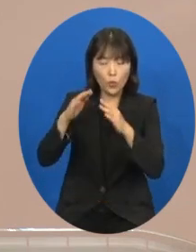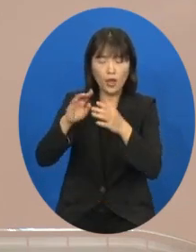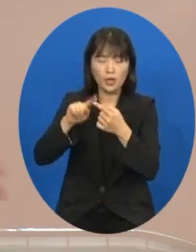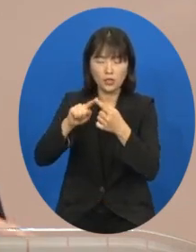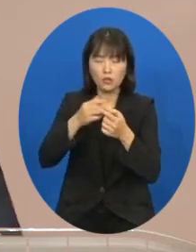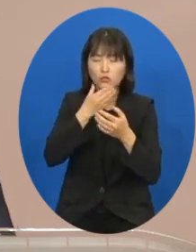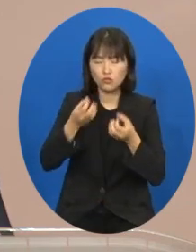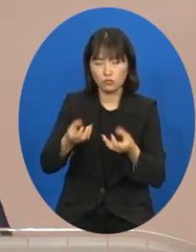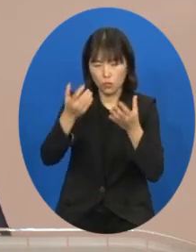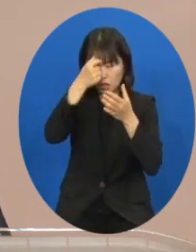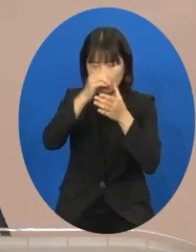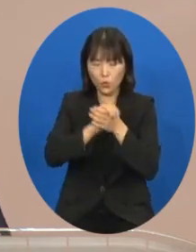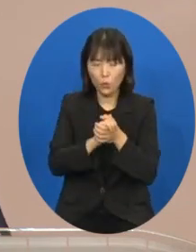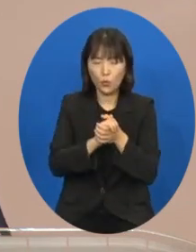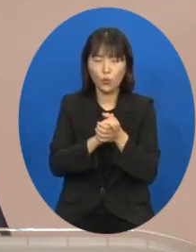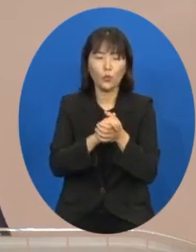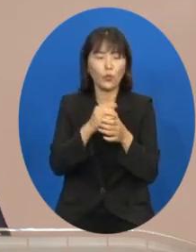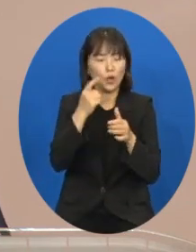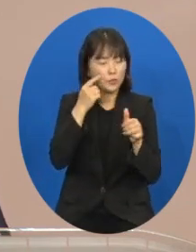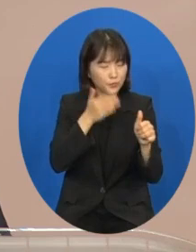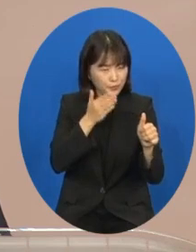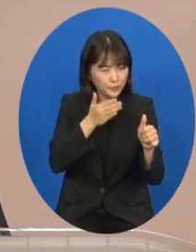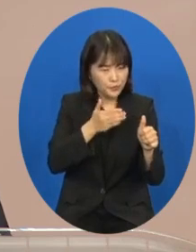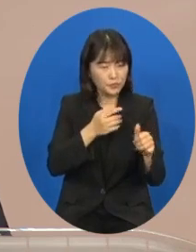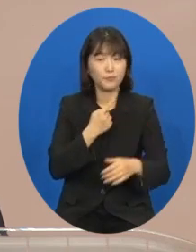축복합시다. 그랬던 적이 있습니다.